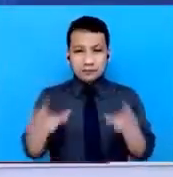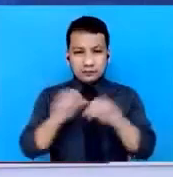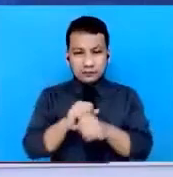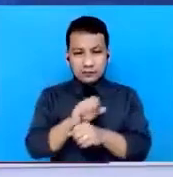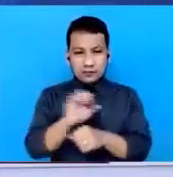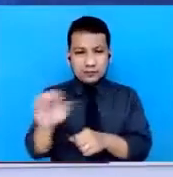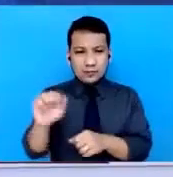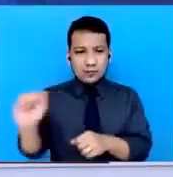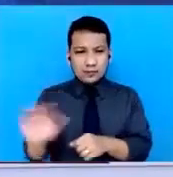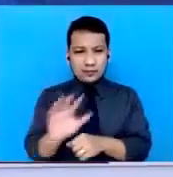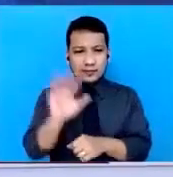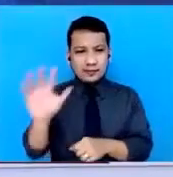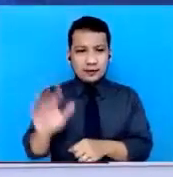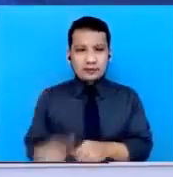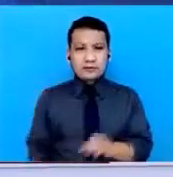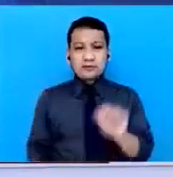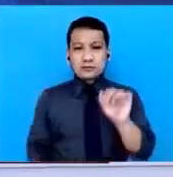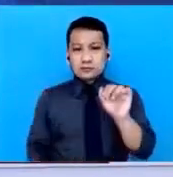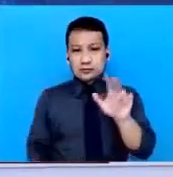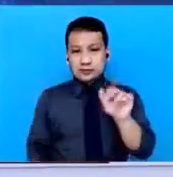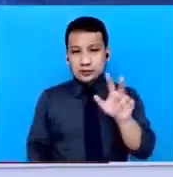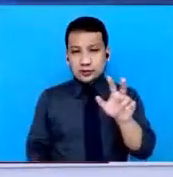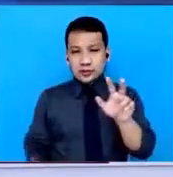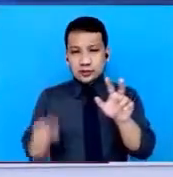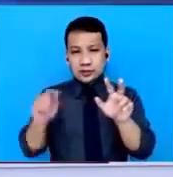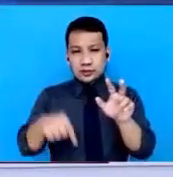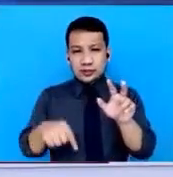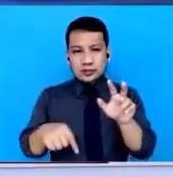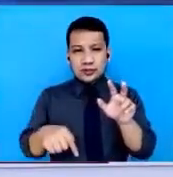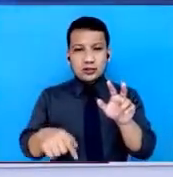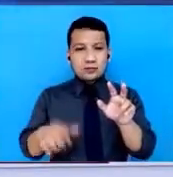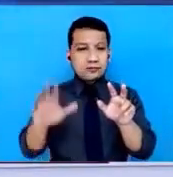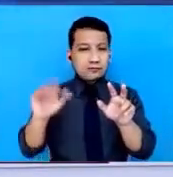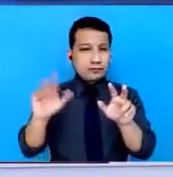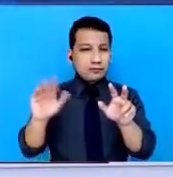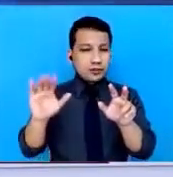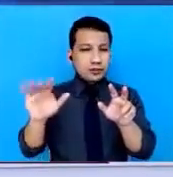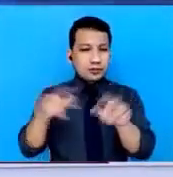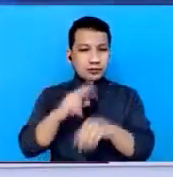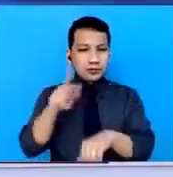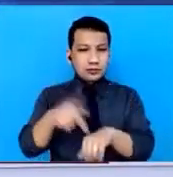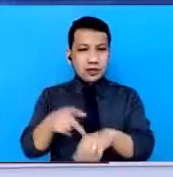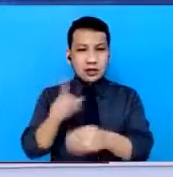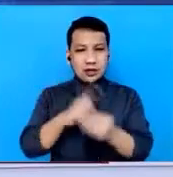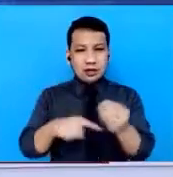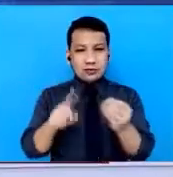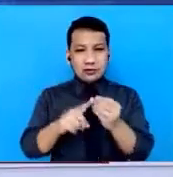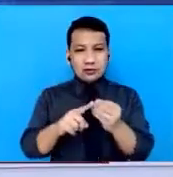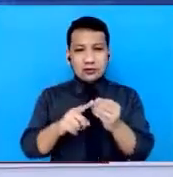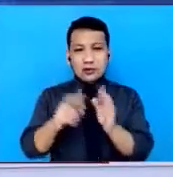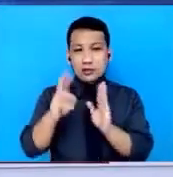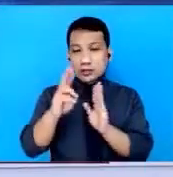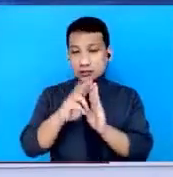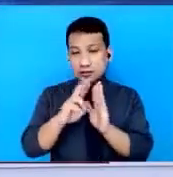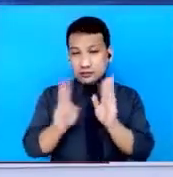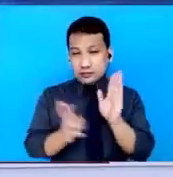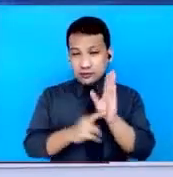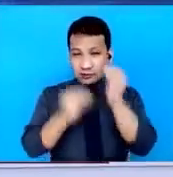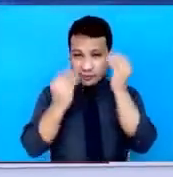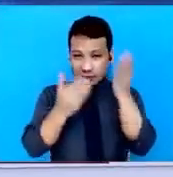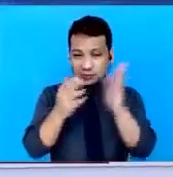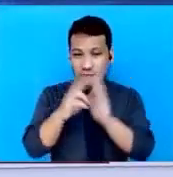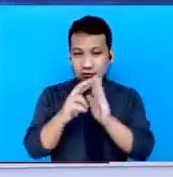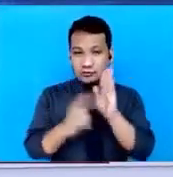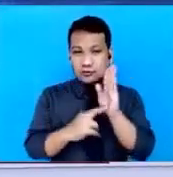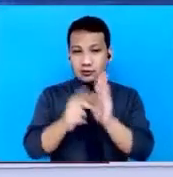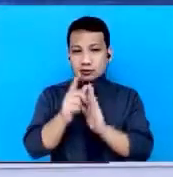Pacific, pang-13 ang Pilipinas sa 15 bansa pagdating sa rule of law, habang pang-18 naman tayo